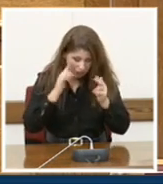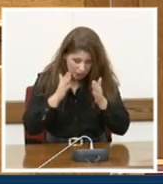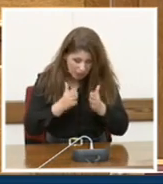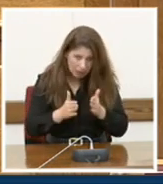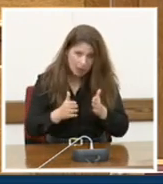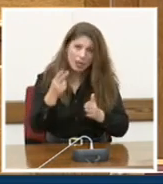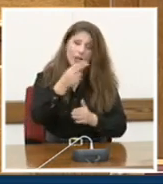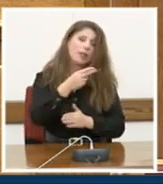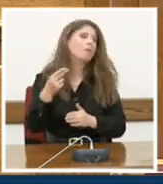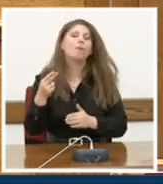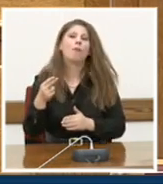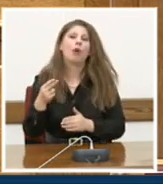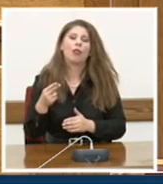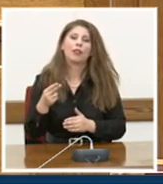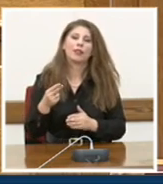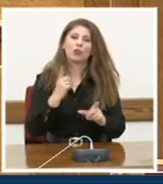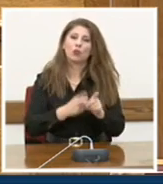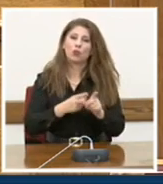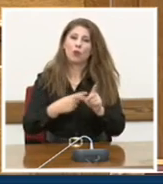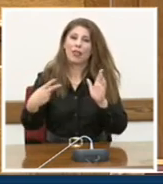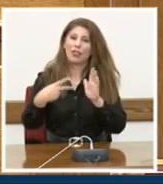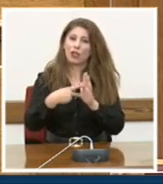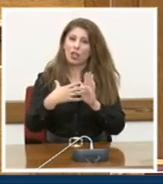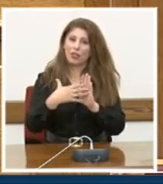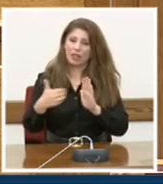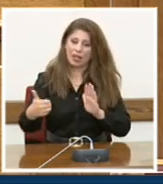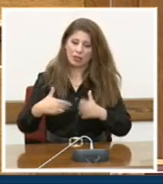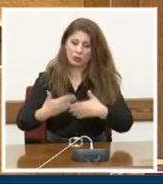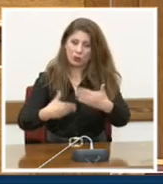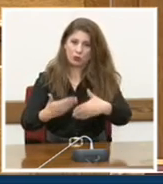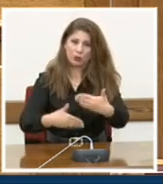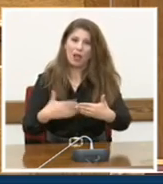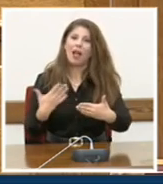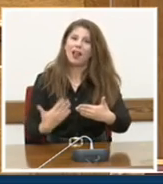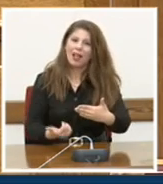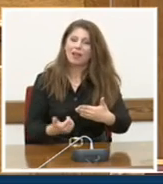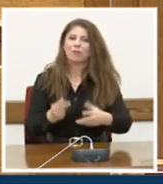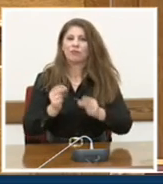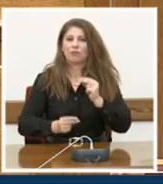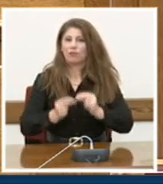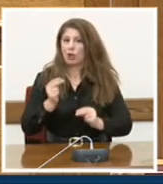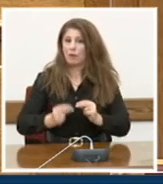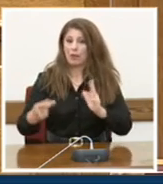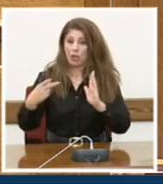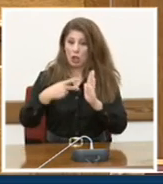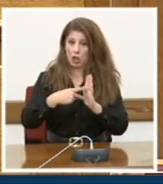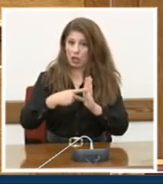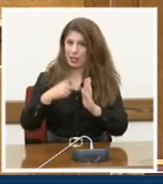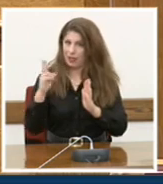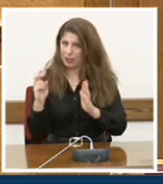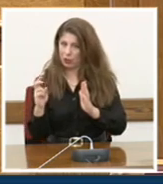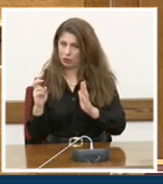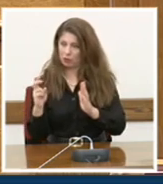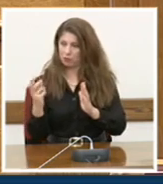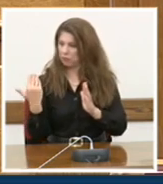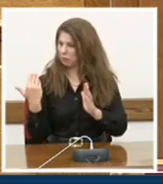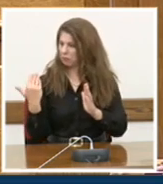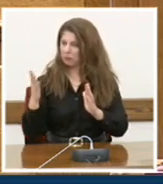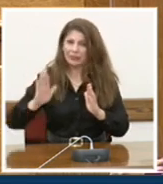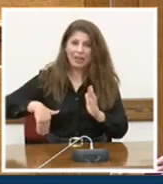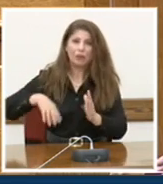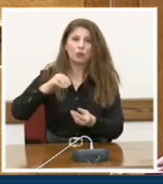από το 2016, όμως υπήρχε κρούσμα και το 2020 και το τελευταίο κρούσμα τον